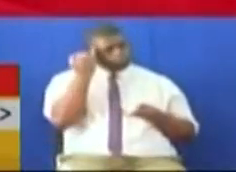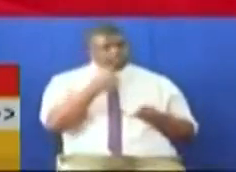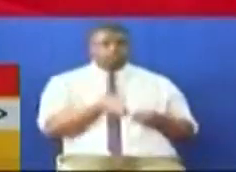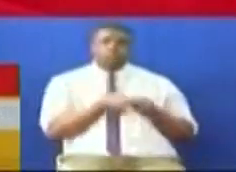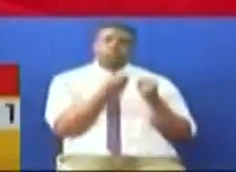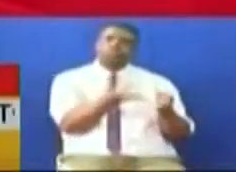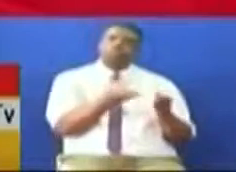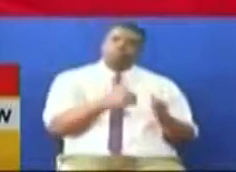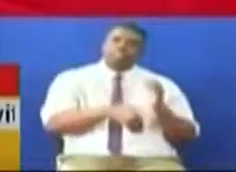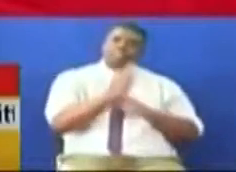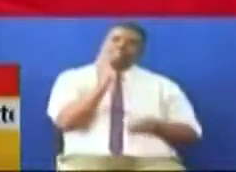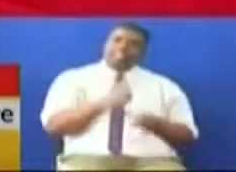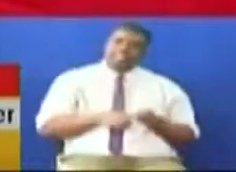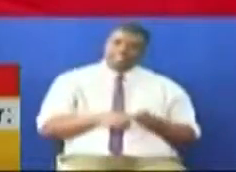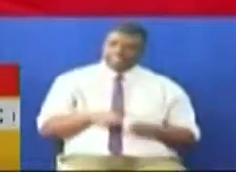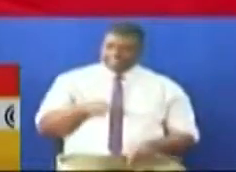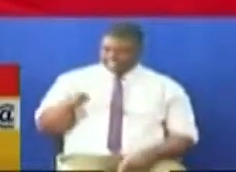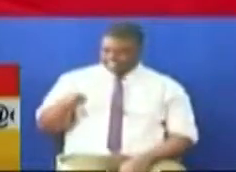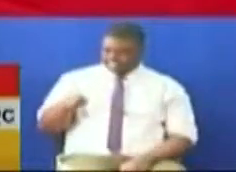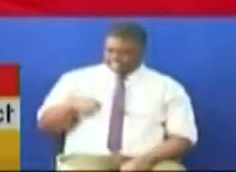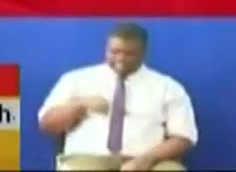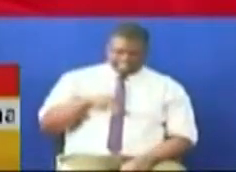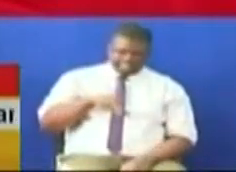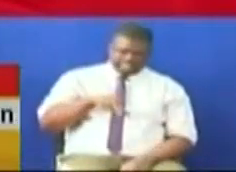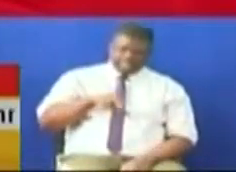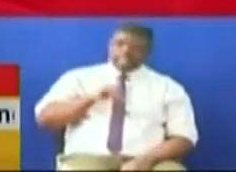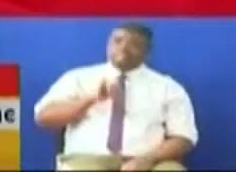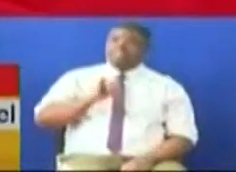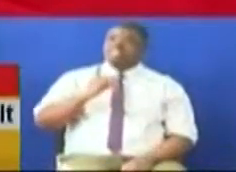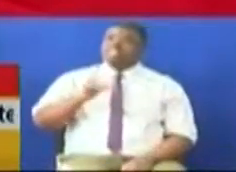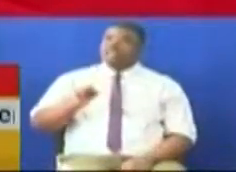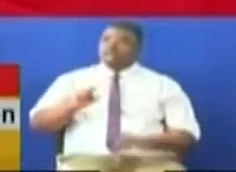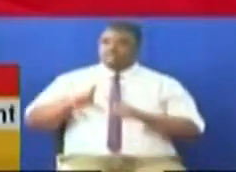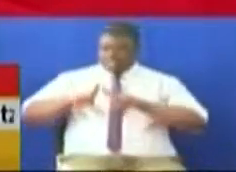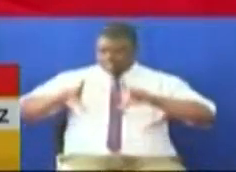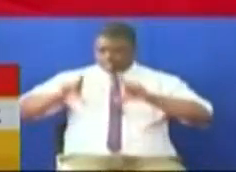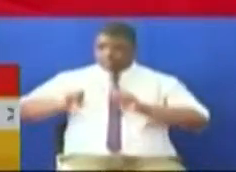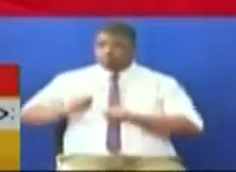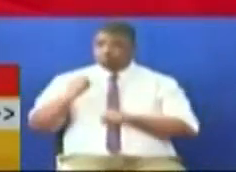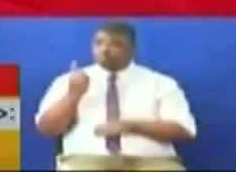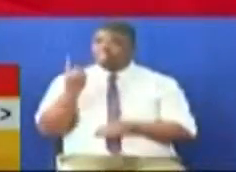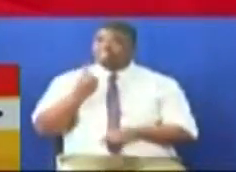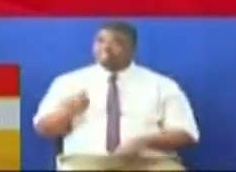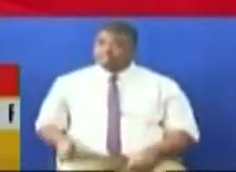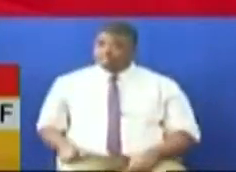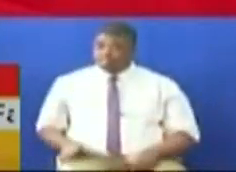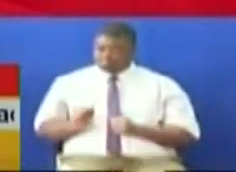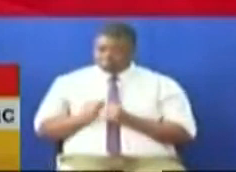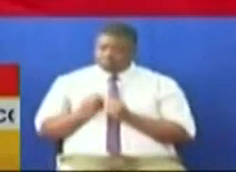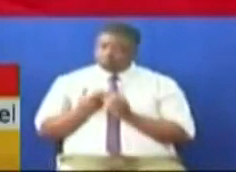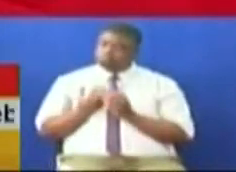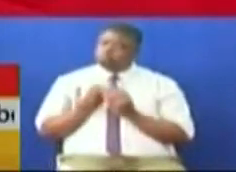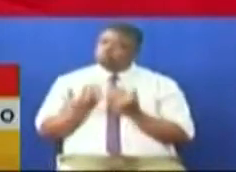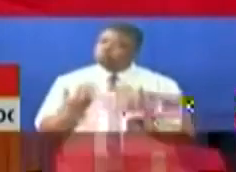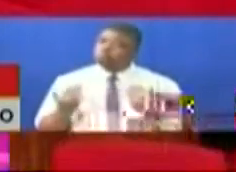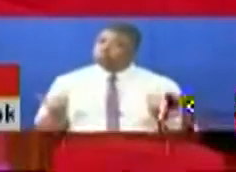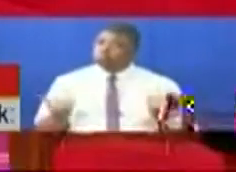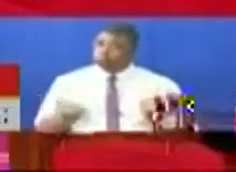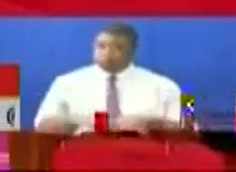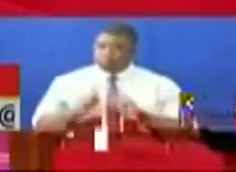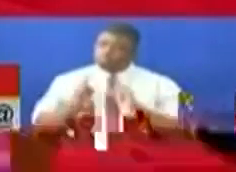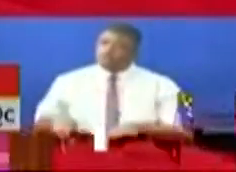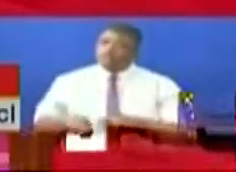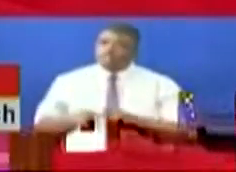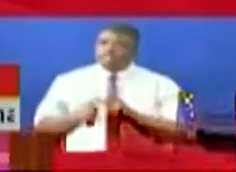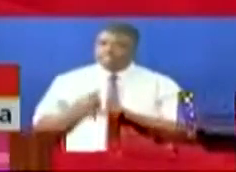ziada ni eneo hili la NIDA. Yamejadiliwa mambo mengi katika eneo hili Mheshimiwa Spika, lakini tumevutana sana tukiwa